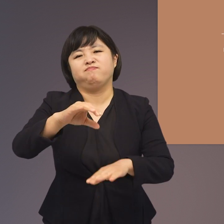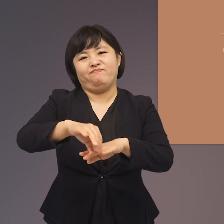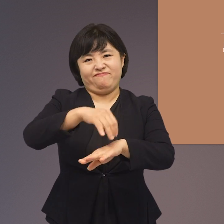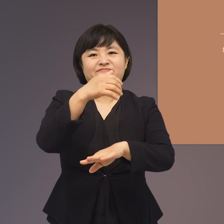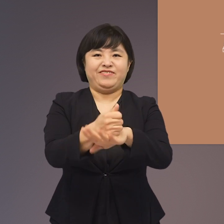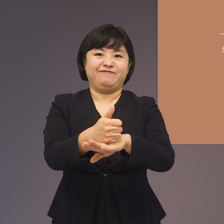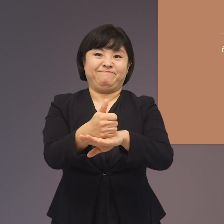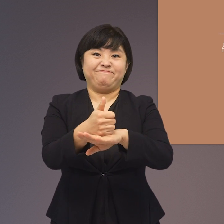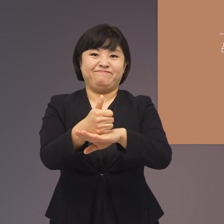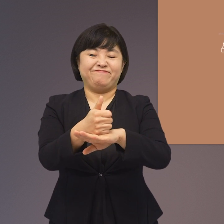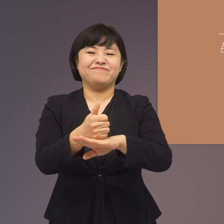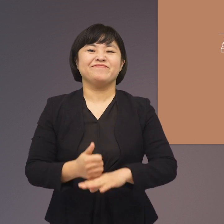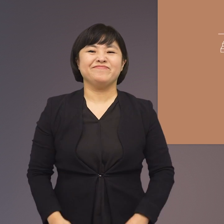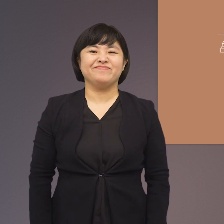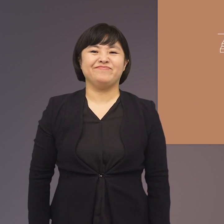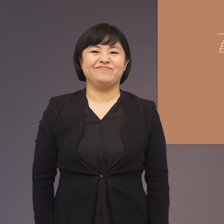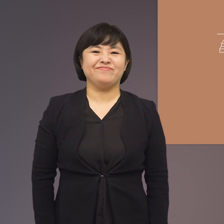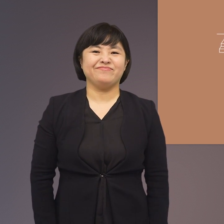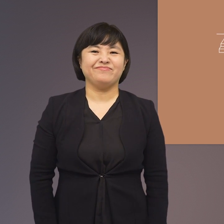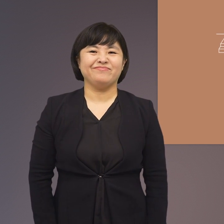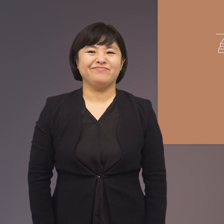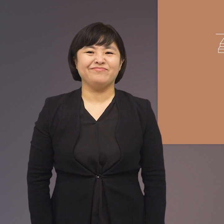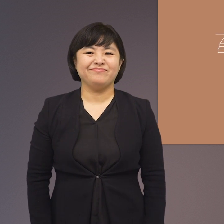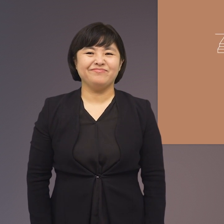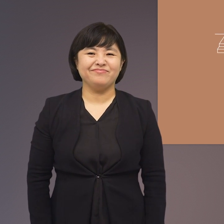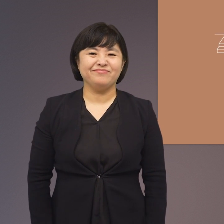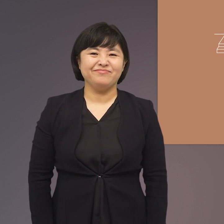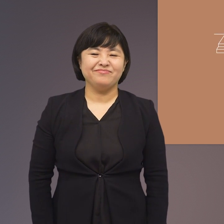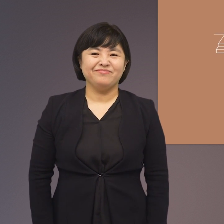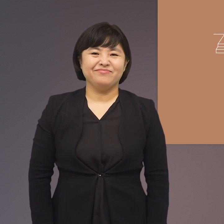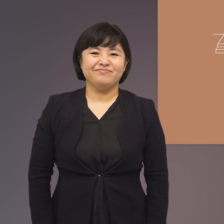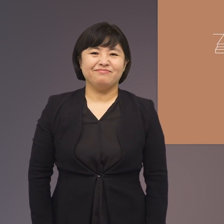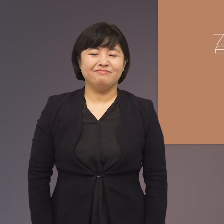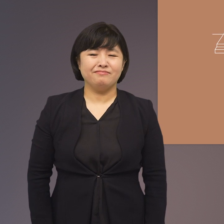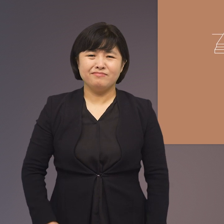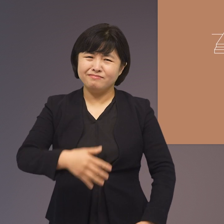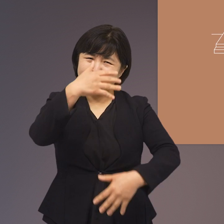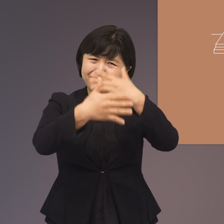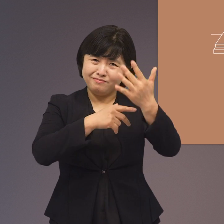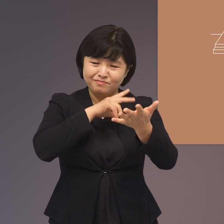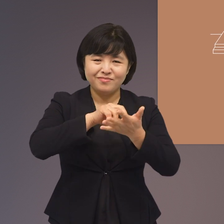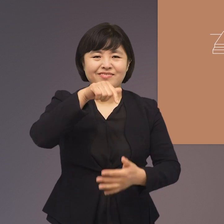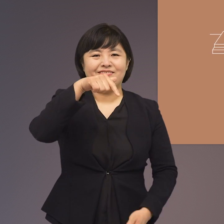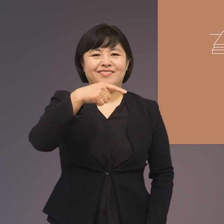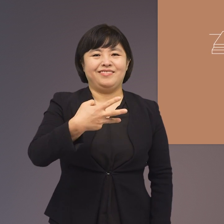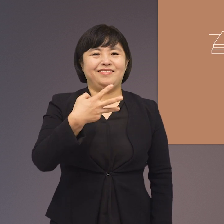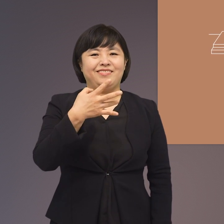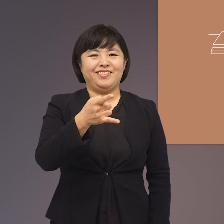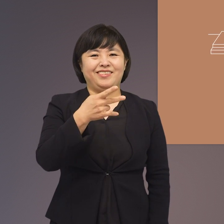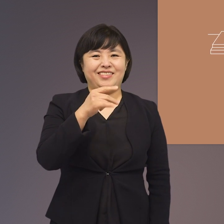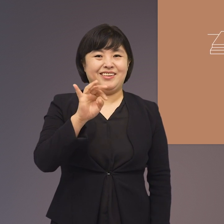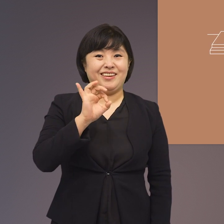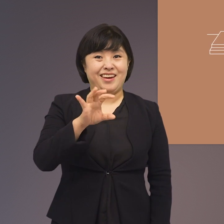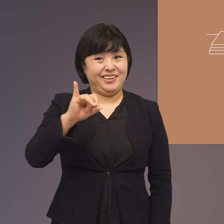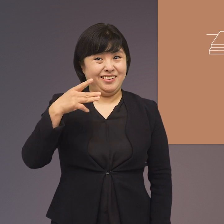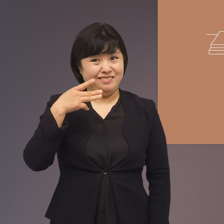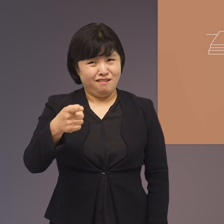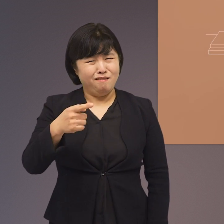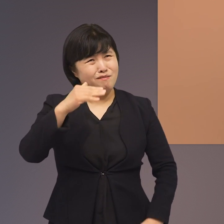정도로 경무에 시달리던 황제였더랬습니다. 영화 글래디에이터에서도 나오듯이 말입니다.